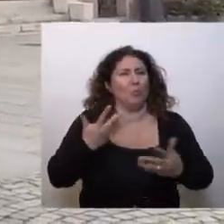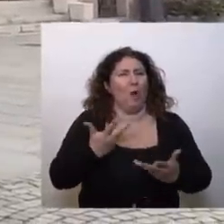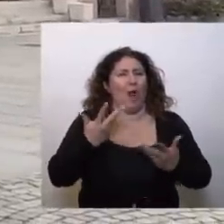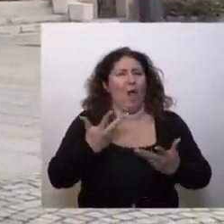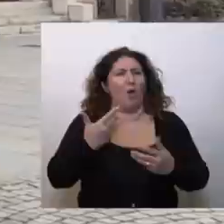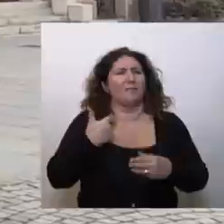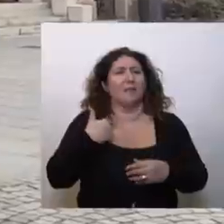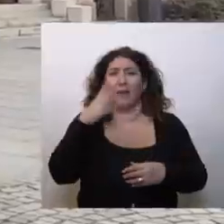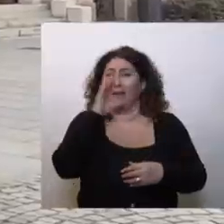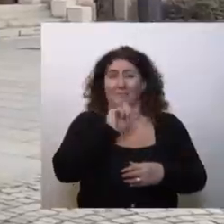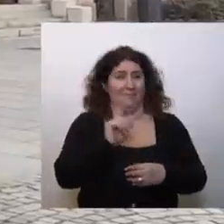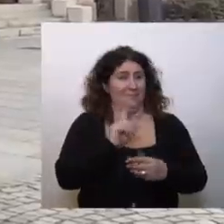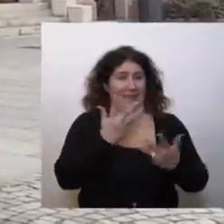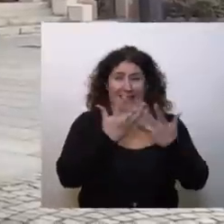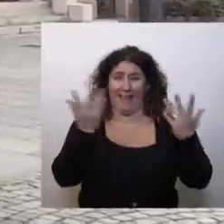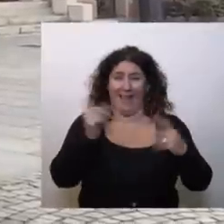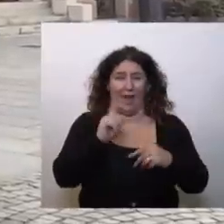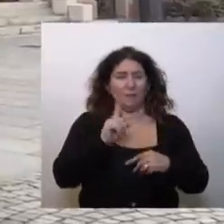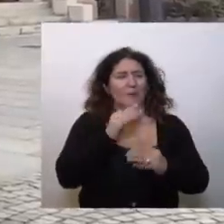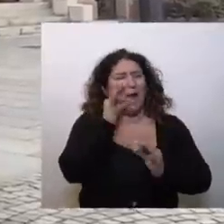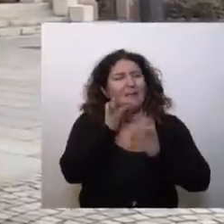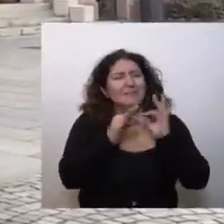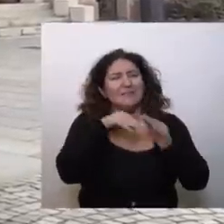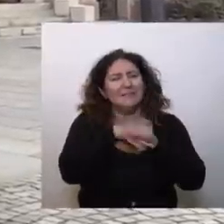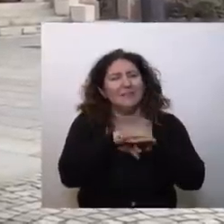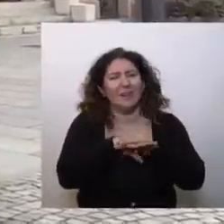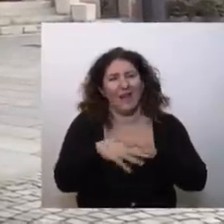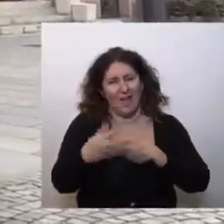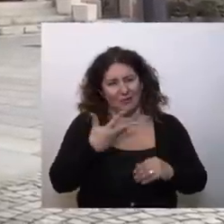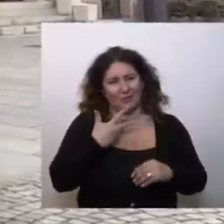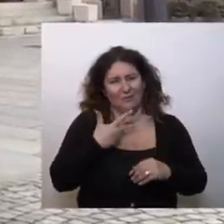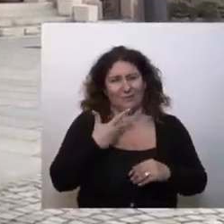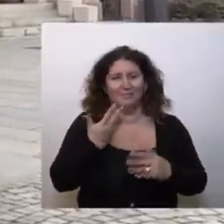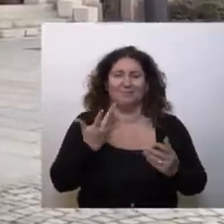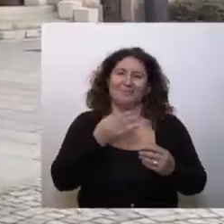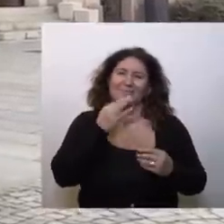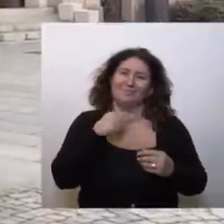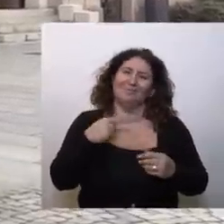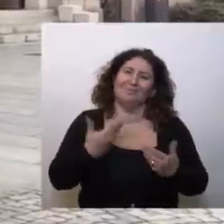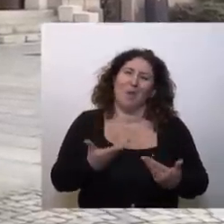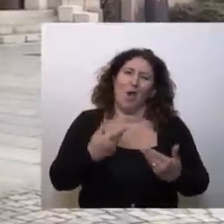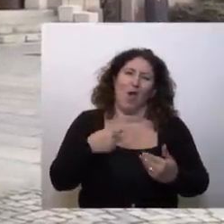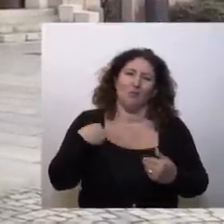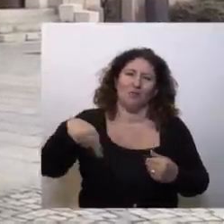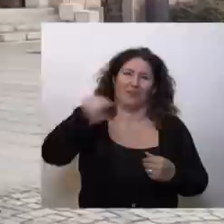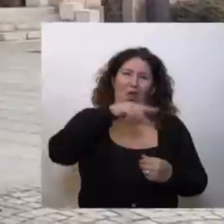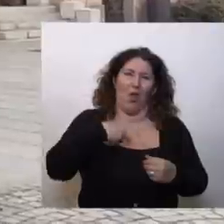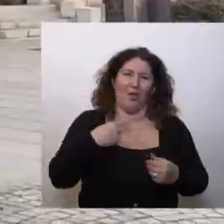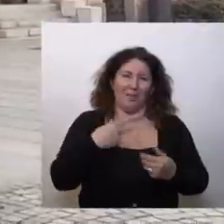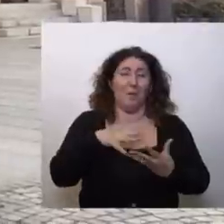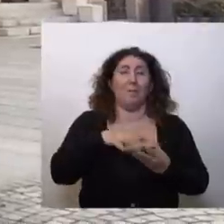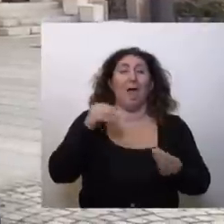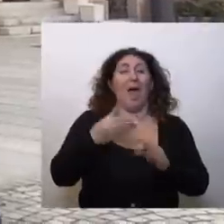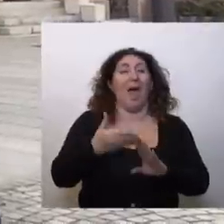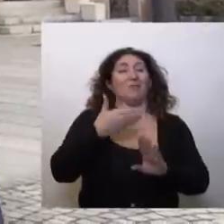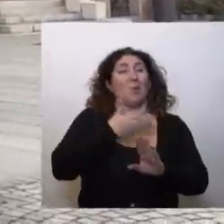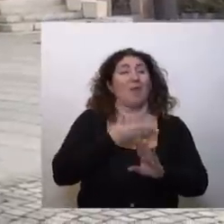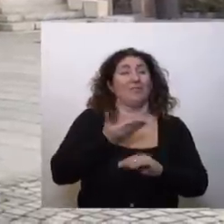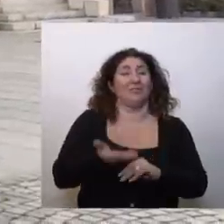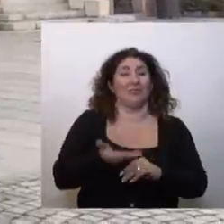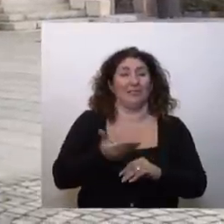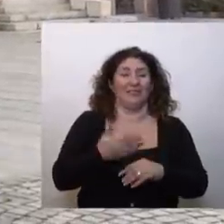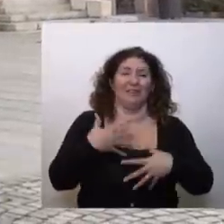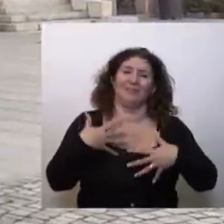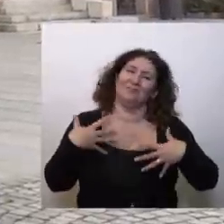un senso magari c'è. E allora tutti quanti uniamoci, uniamoci oggi alla vigilia di Pasqua e uniamoci